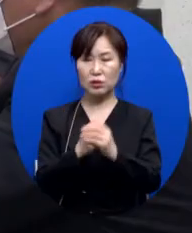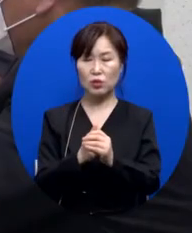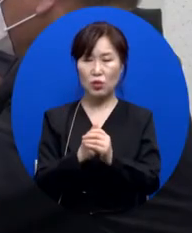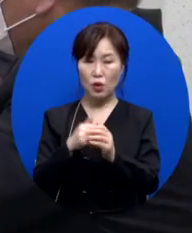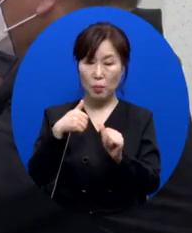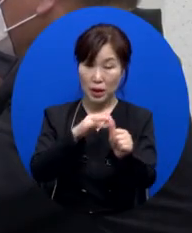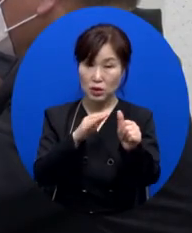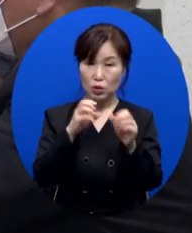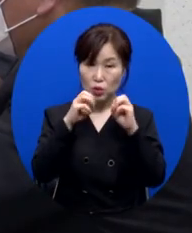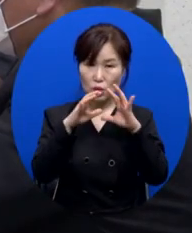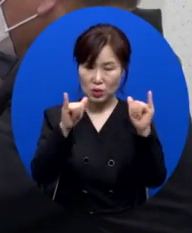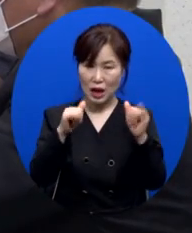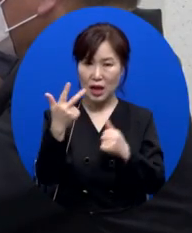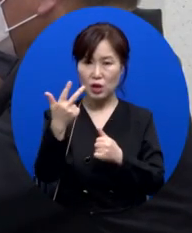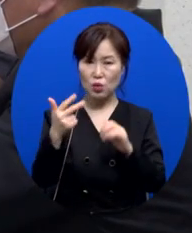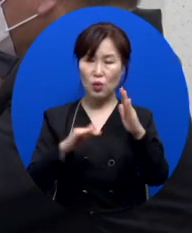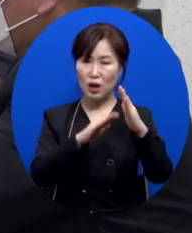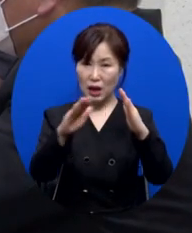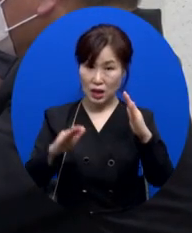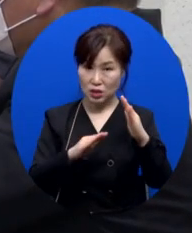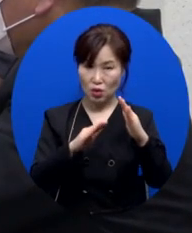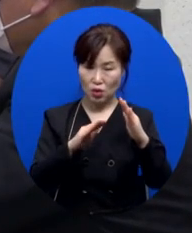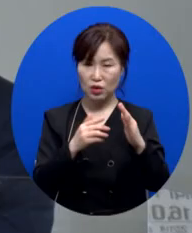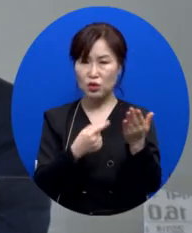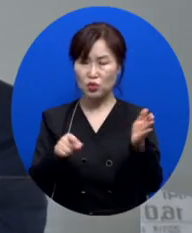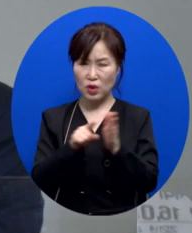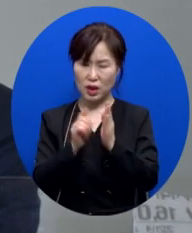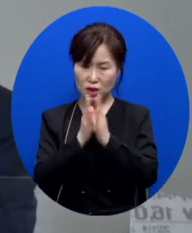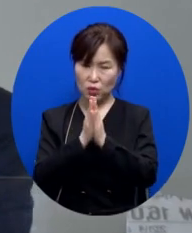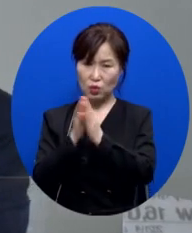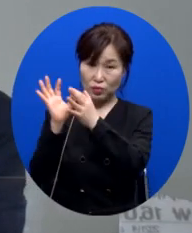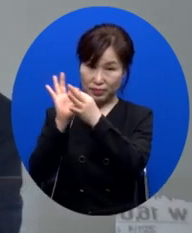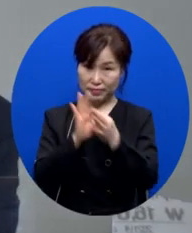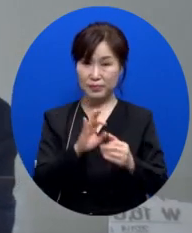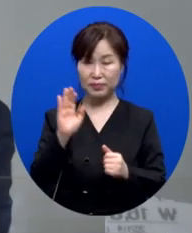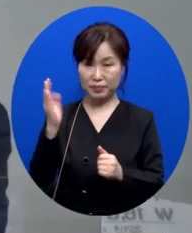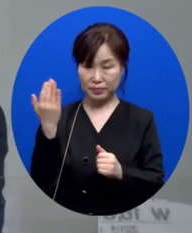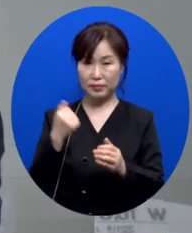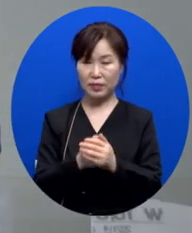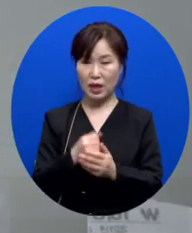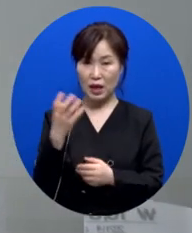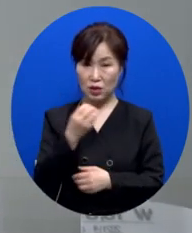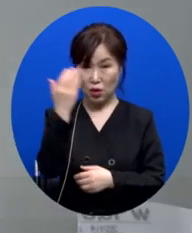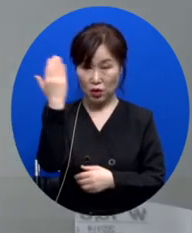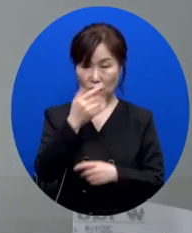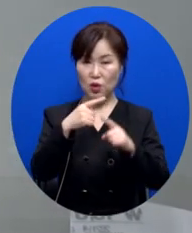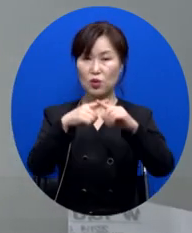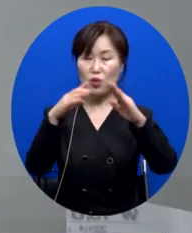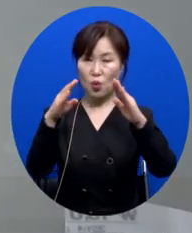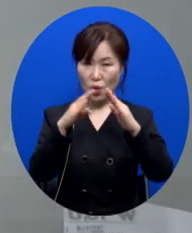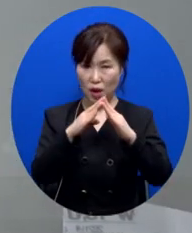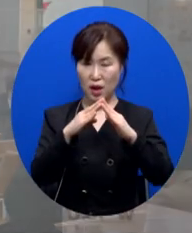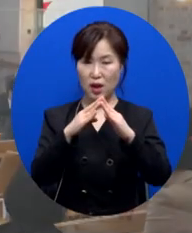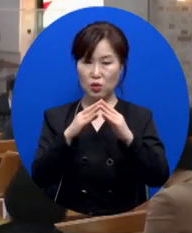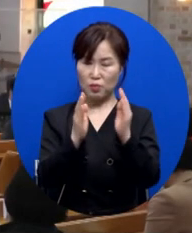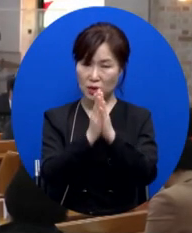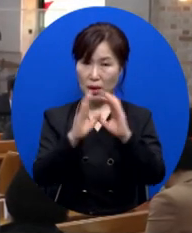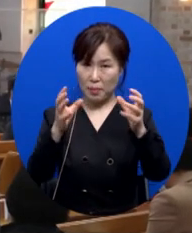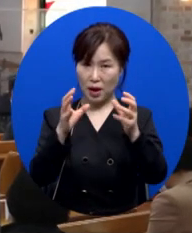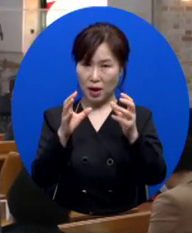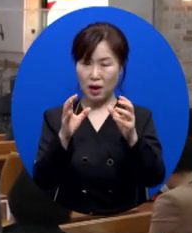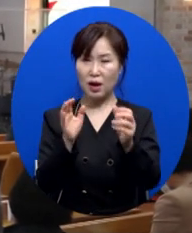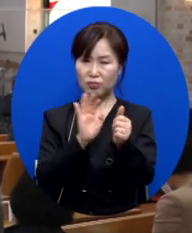선교사 7 가정을 위한 기도 를 이어가고 있습니다 기독교 대한 성결 기회도 미얀마 민주화운동 지원 입장을